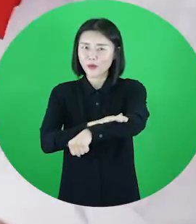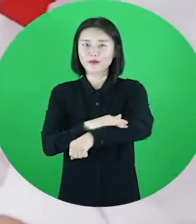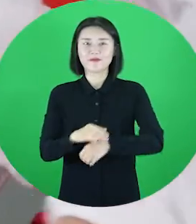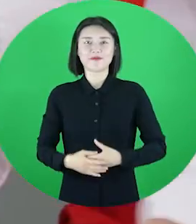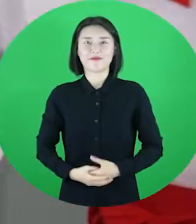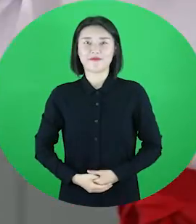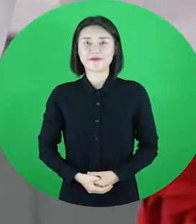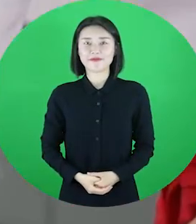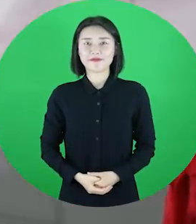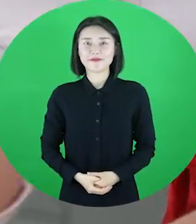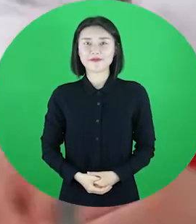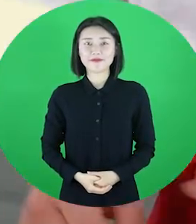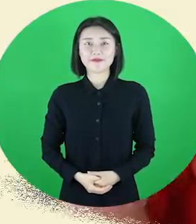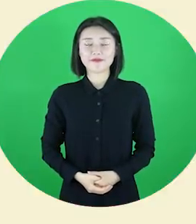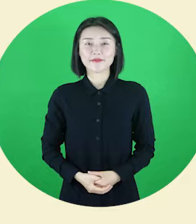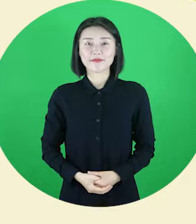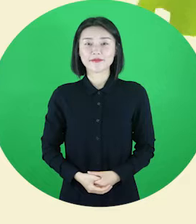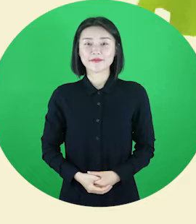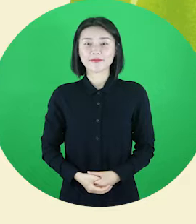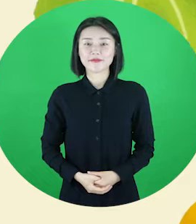아주 잘했어요.